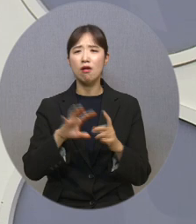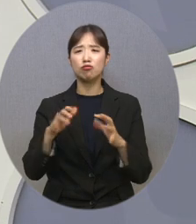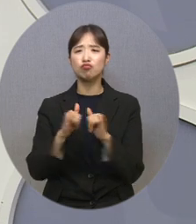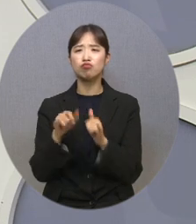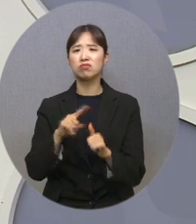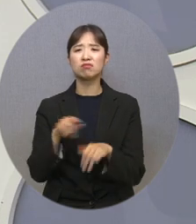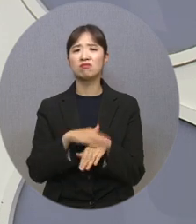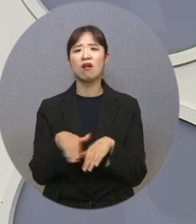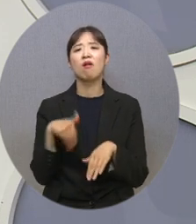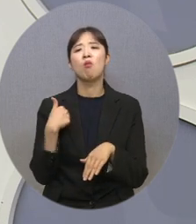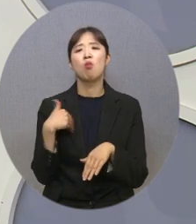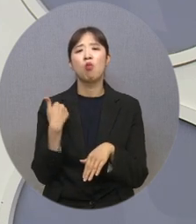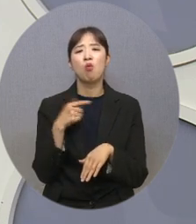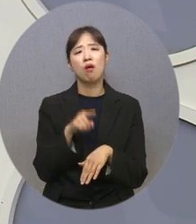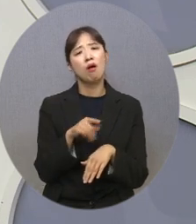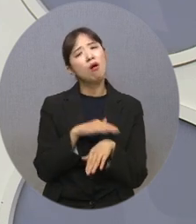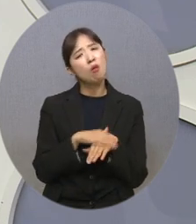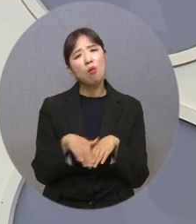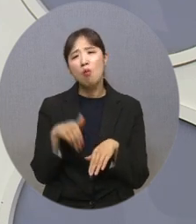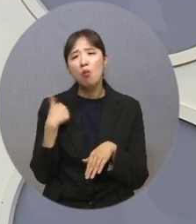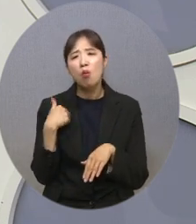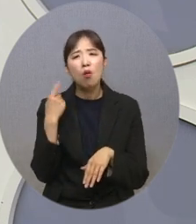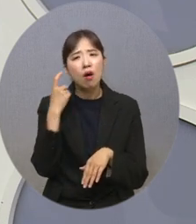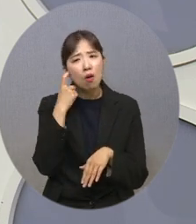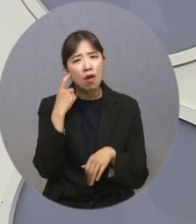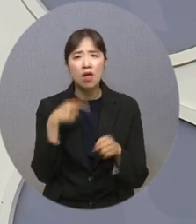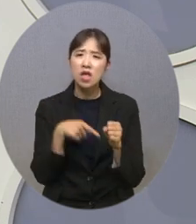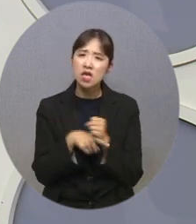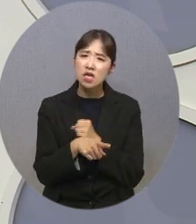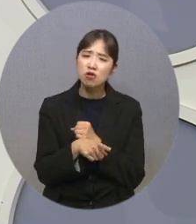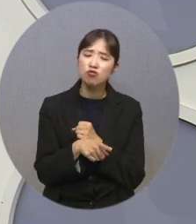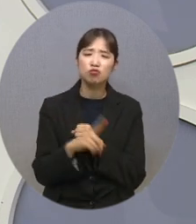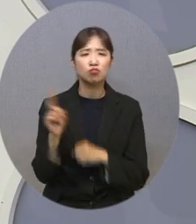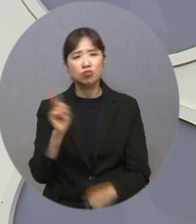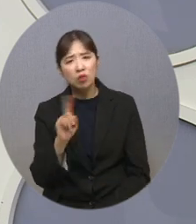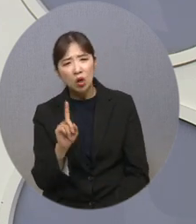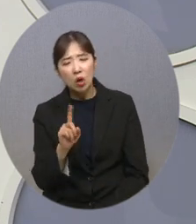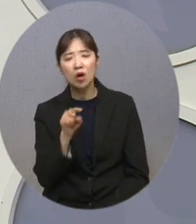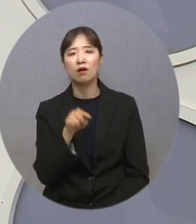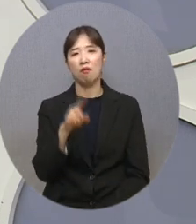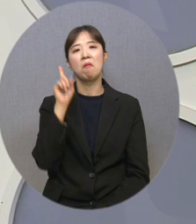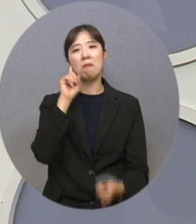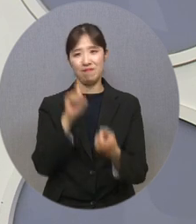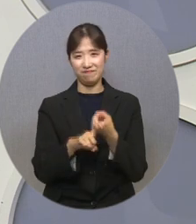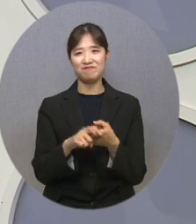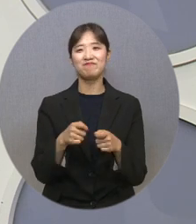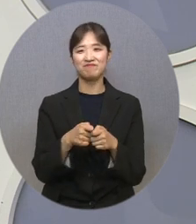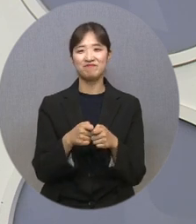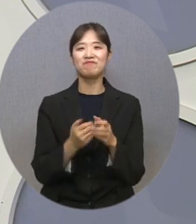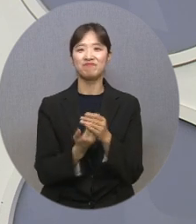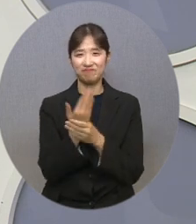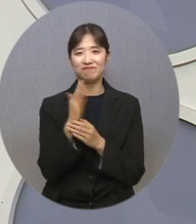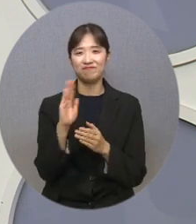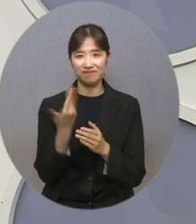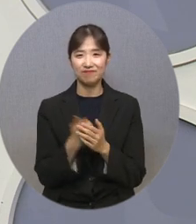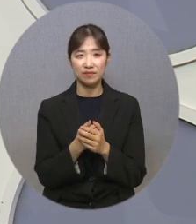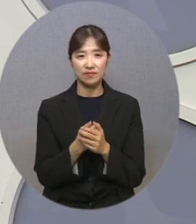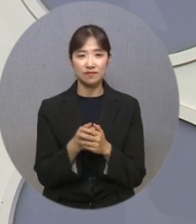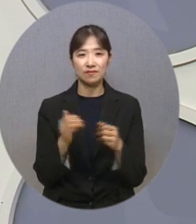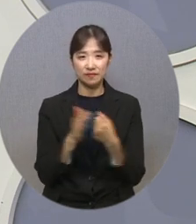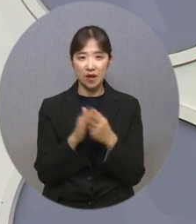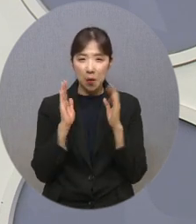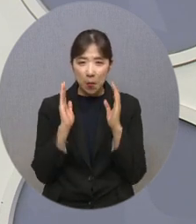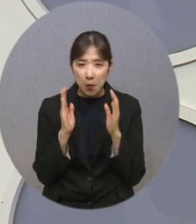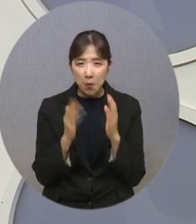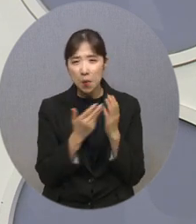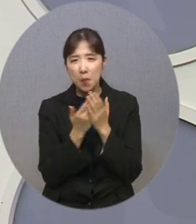때문에 왜 모른가? 어떤 물음이 필요한가 관심을 갖게 됐죠. 그래서 공부를